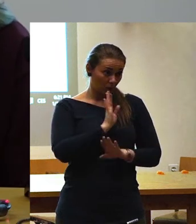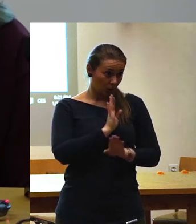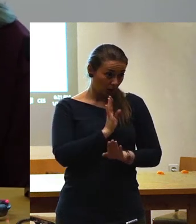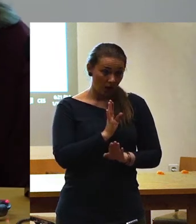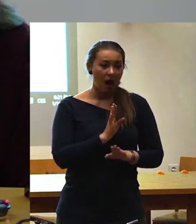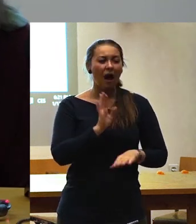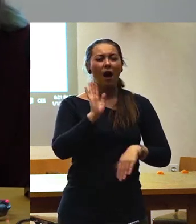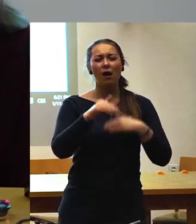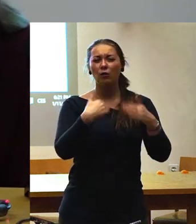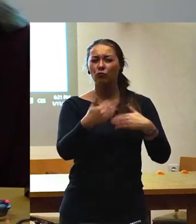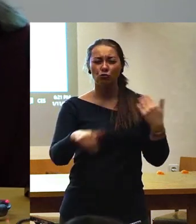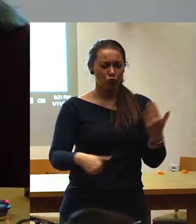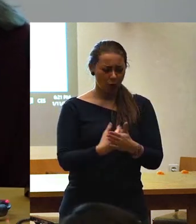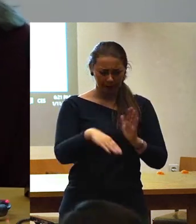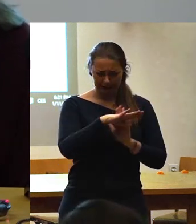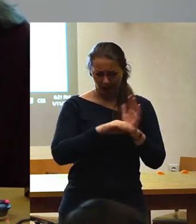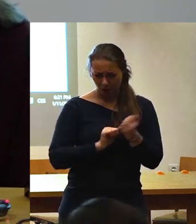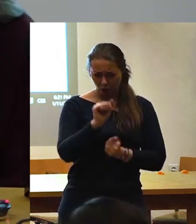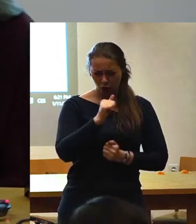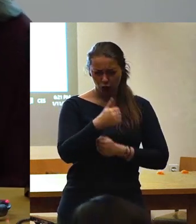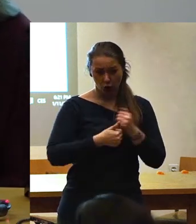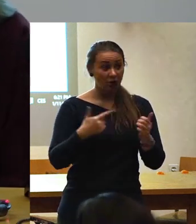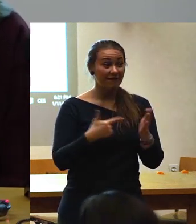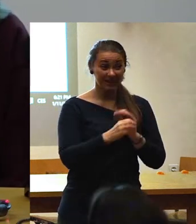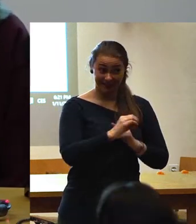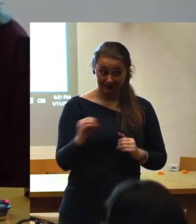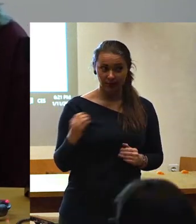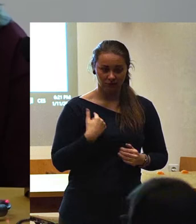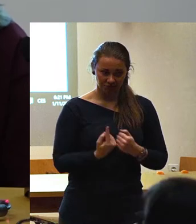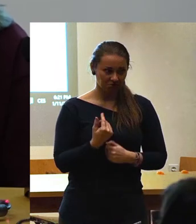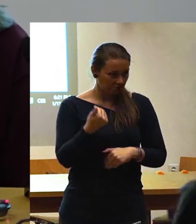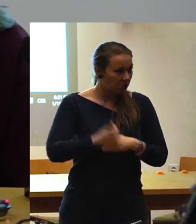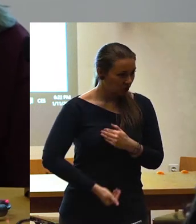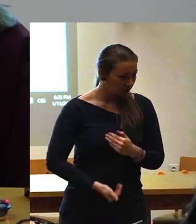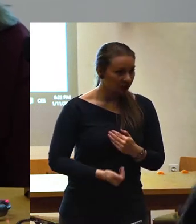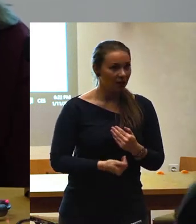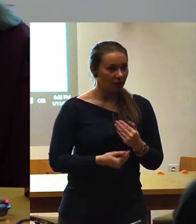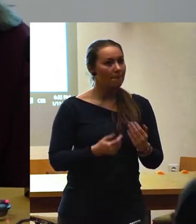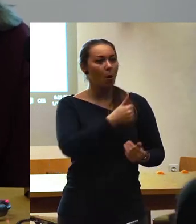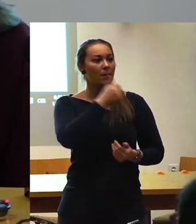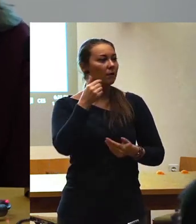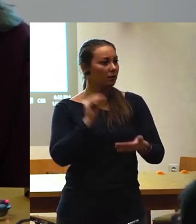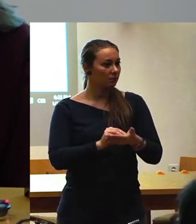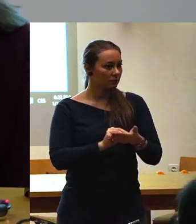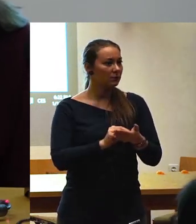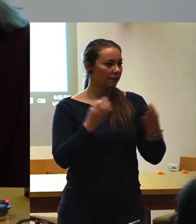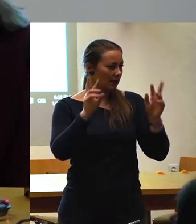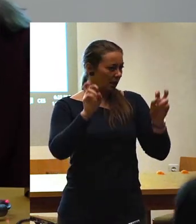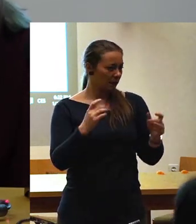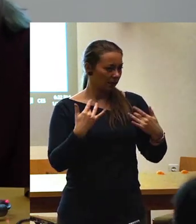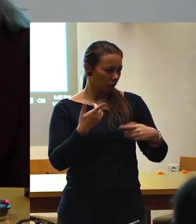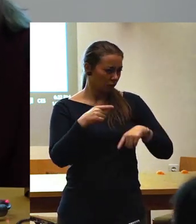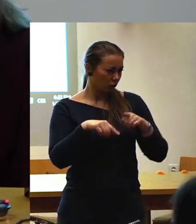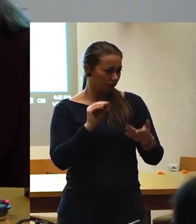to až nový zákon v roce 2000, poměrně pozdě, který se k tomuto tématu vyjadřuje, a jsou tam